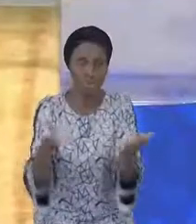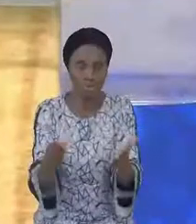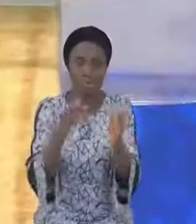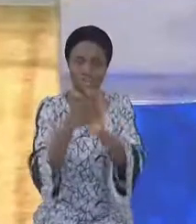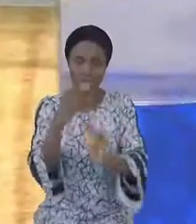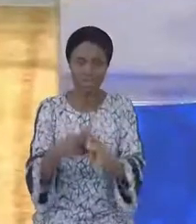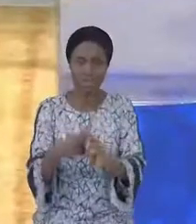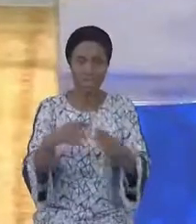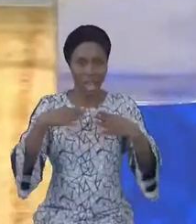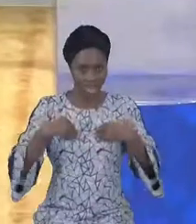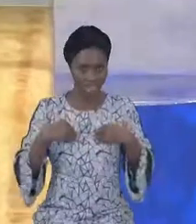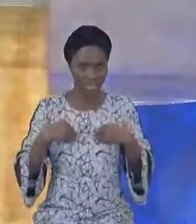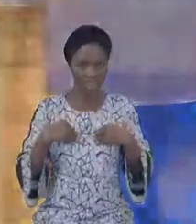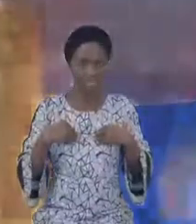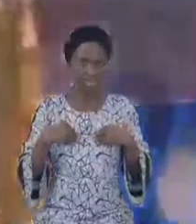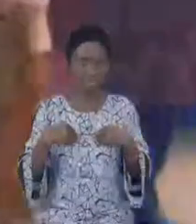Accepte.